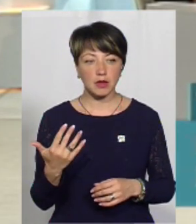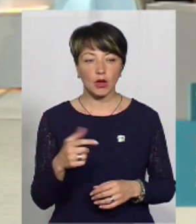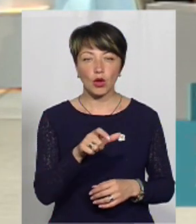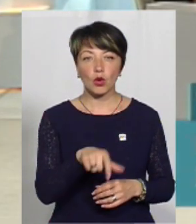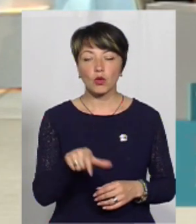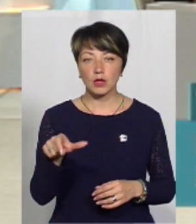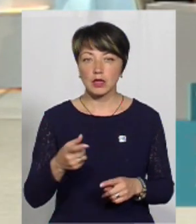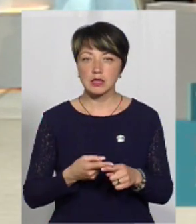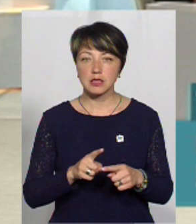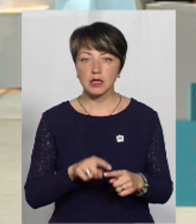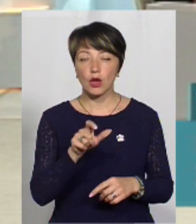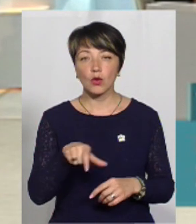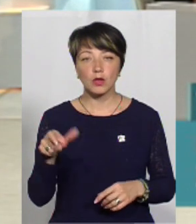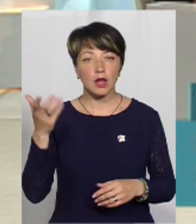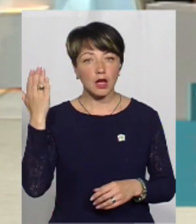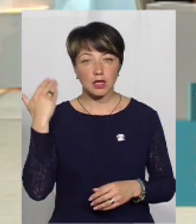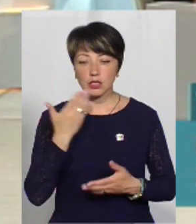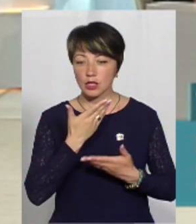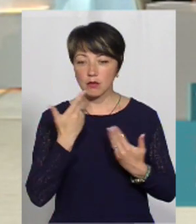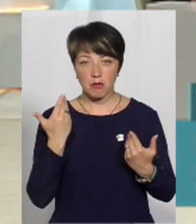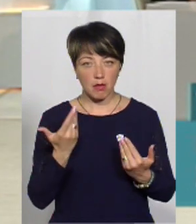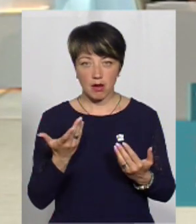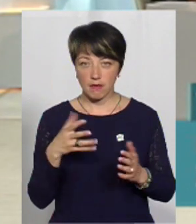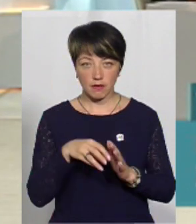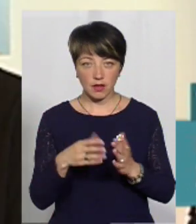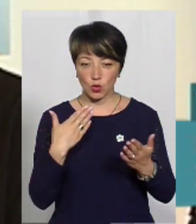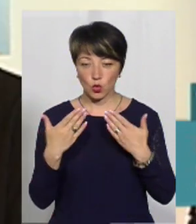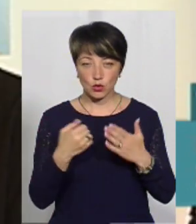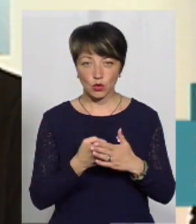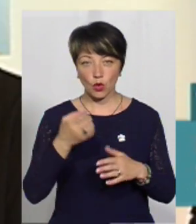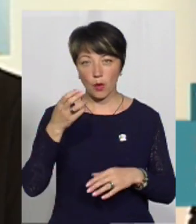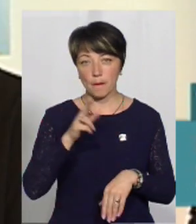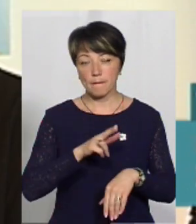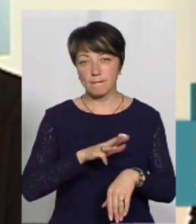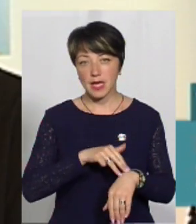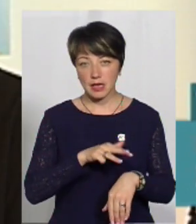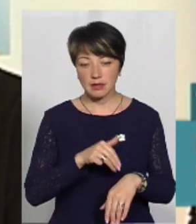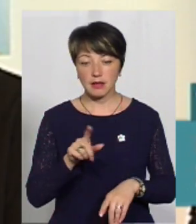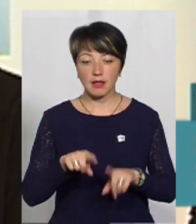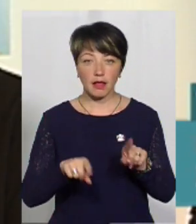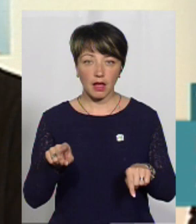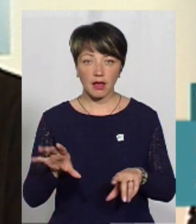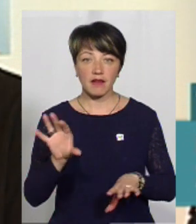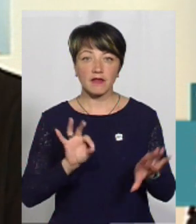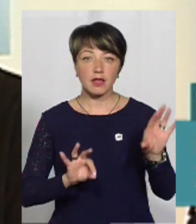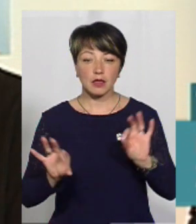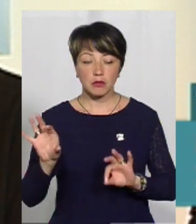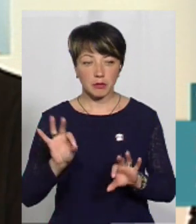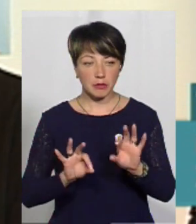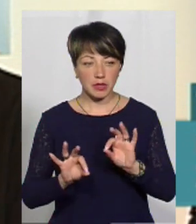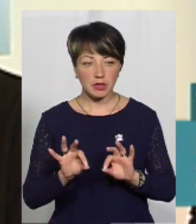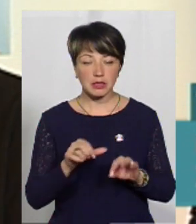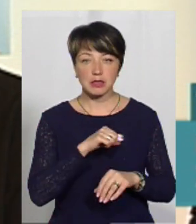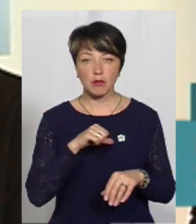455 людей. Це людей, які раніше не мали відношення до міліції, людей, які прийшли, відбір визначений встановленим